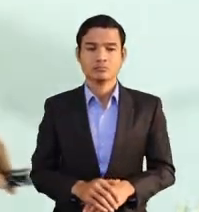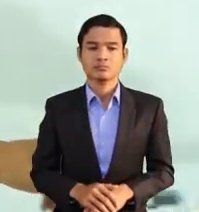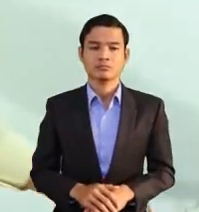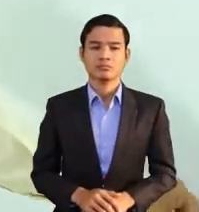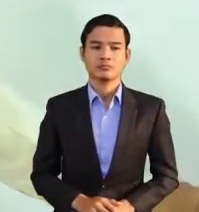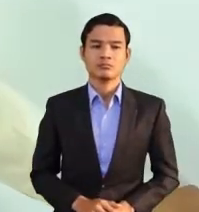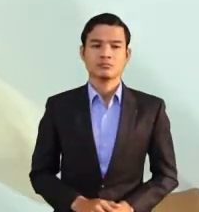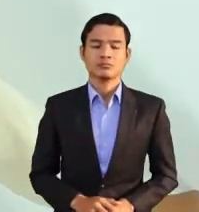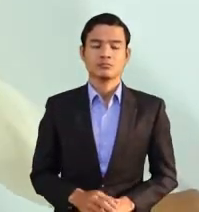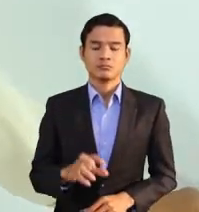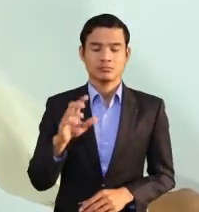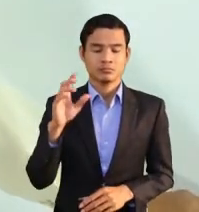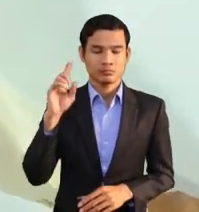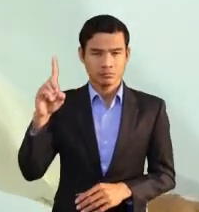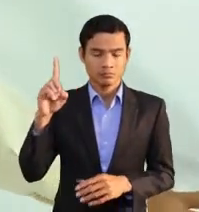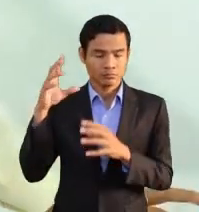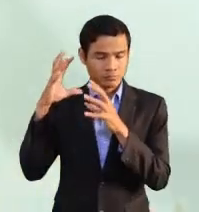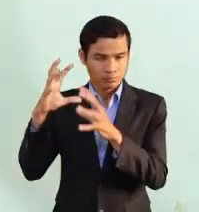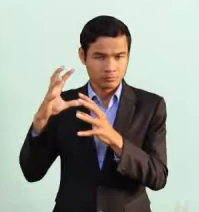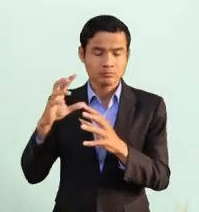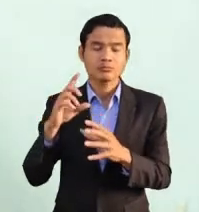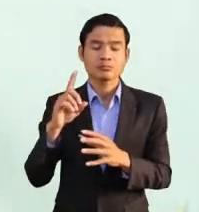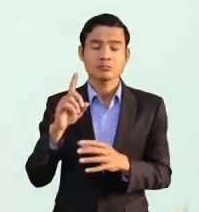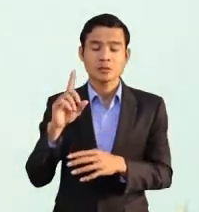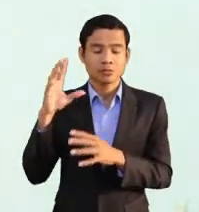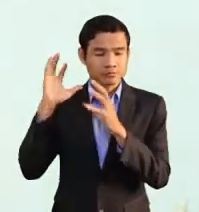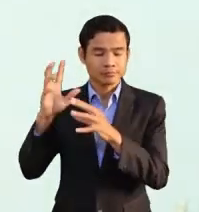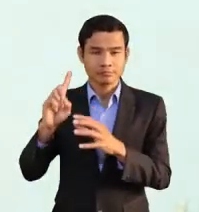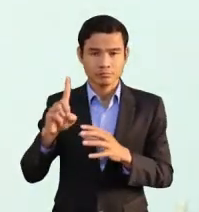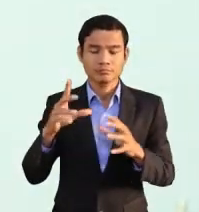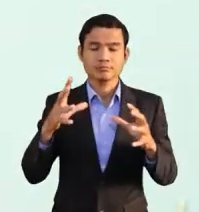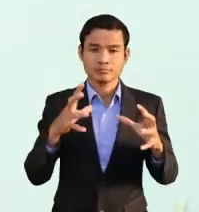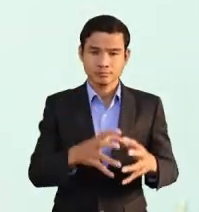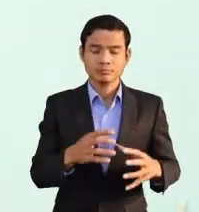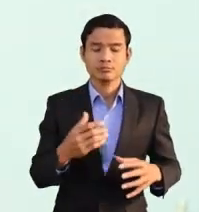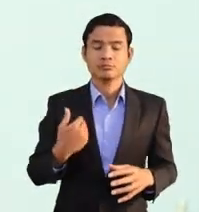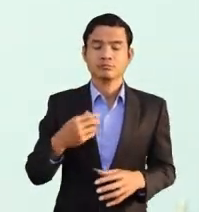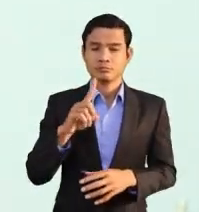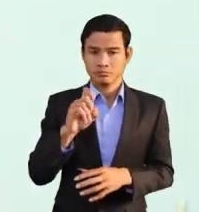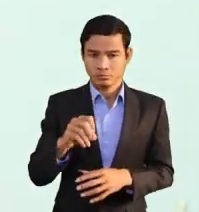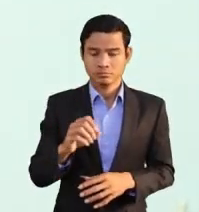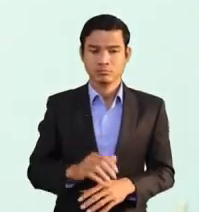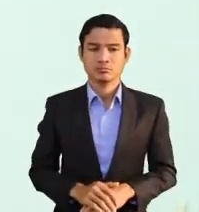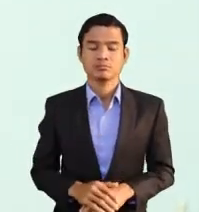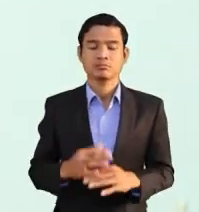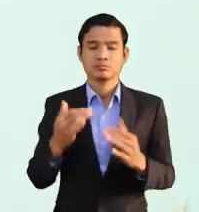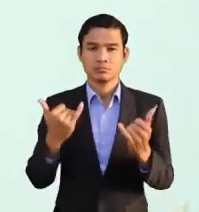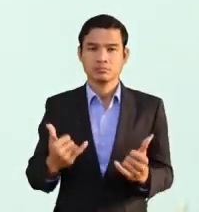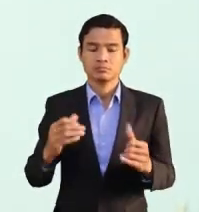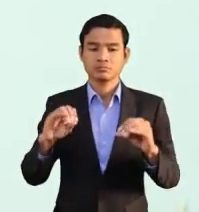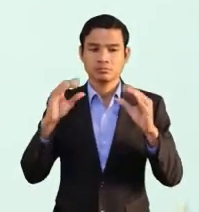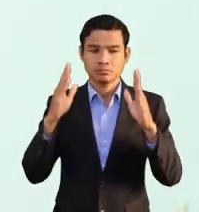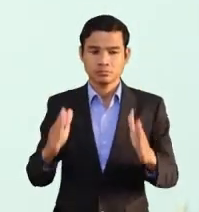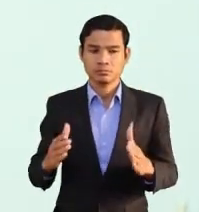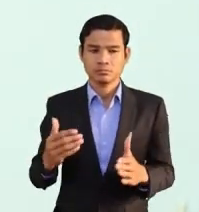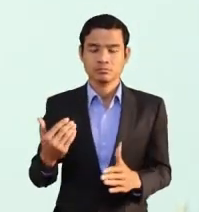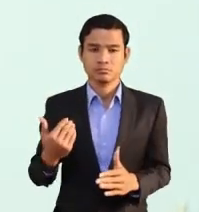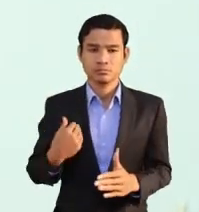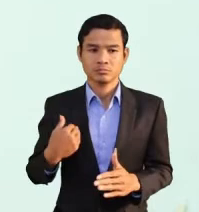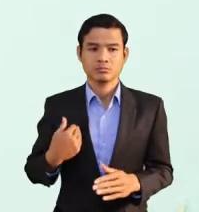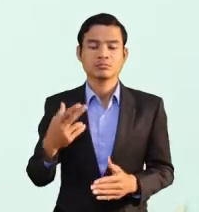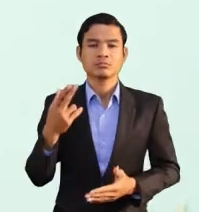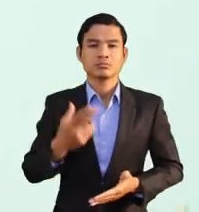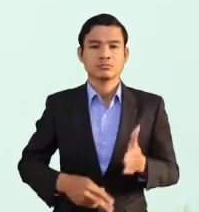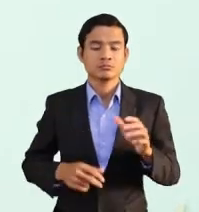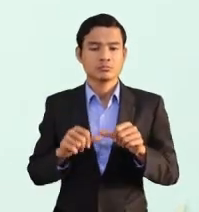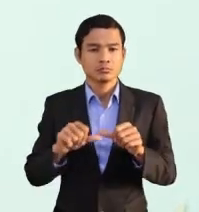cha thầy miến đọc phải chớ nè nè con nè cha lấy nè kru nâng miến miến ấy